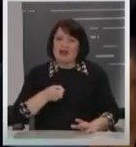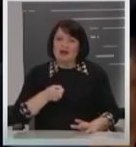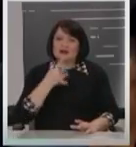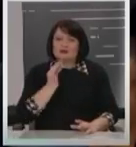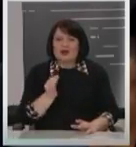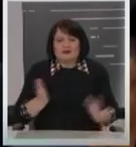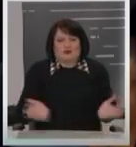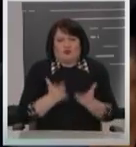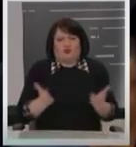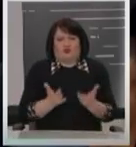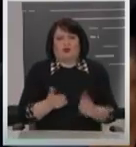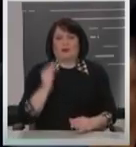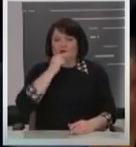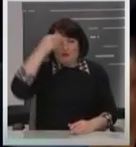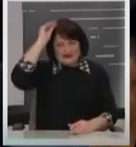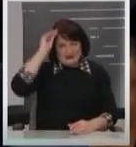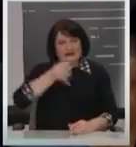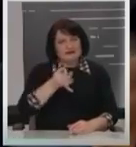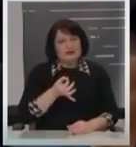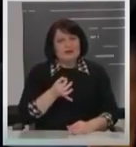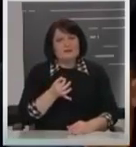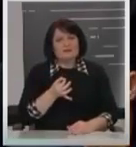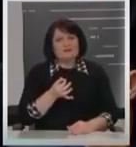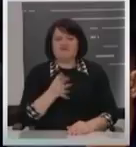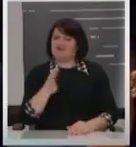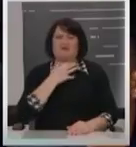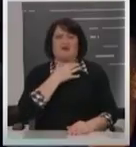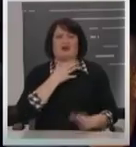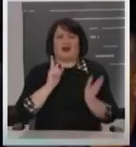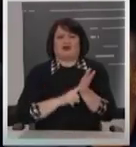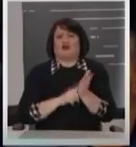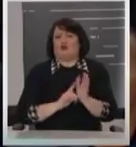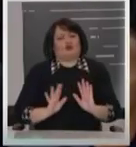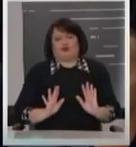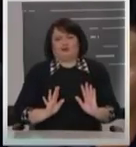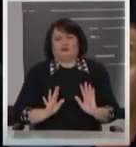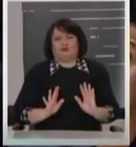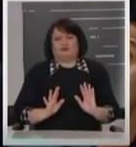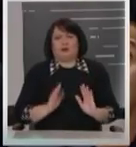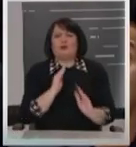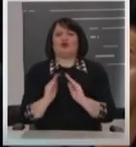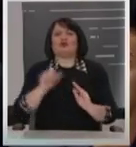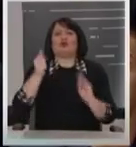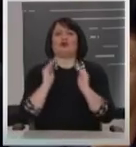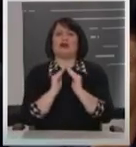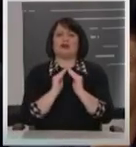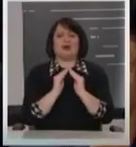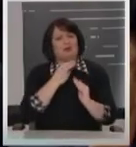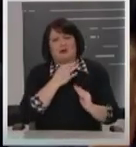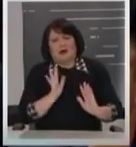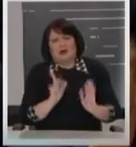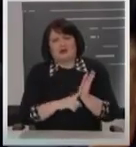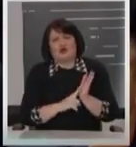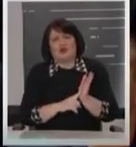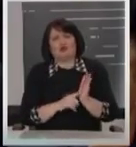του αιώνου. Ο Πρωθυπουργός, ο κύριος Τσίπρας, λέει ότι δεν χρειάζεται νόμος για να προστατευτεί η πρώτη κατοικία και